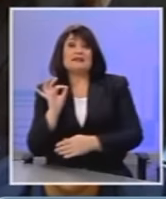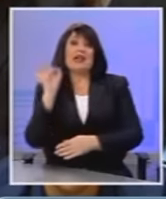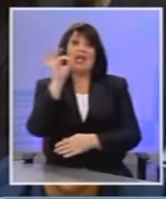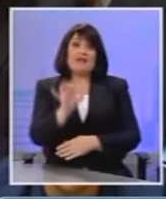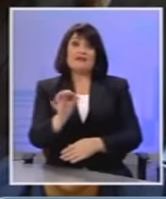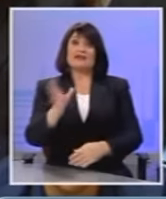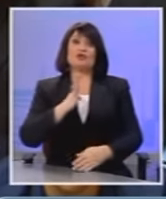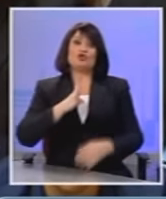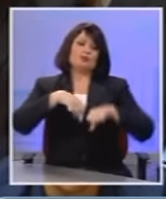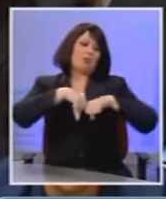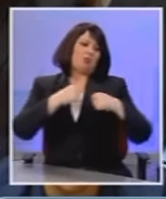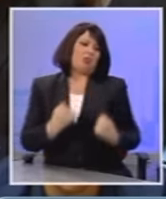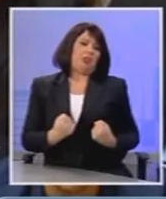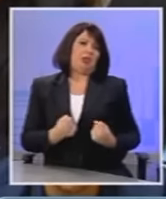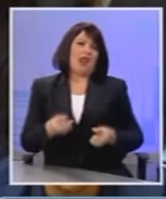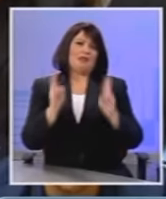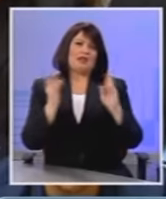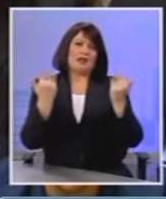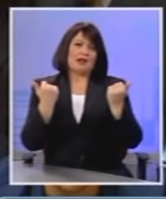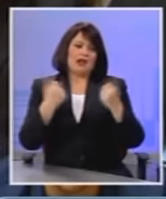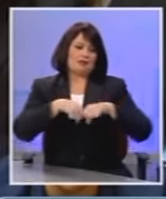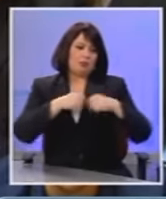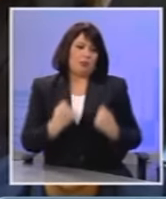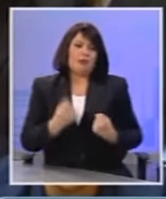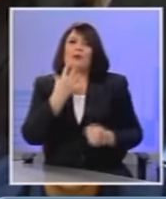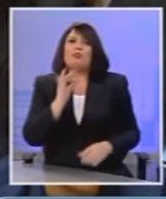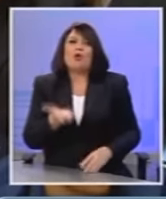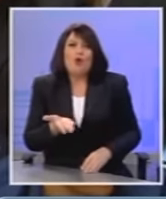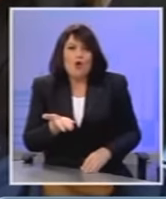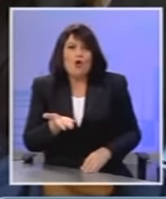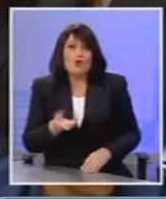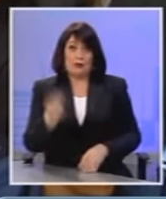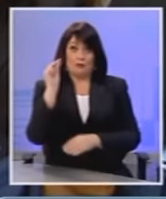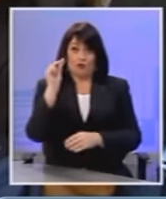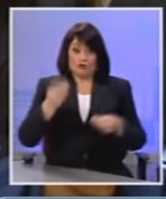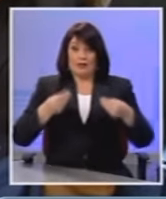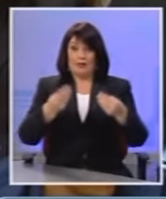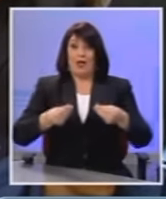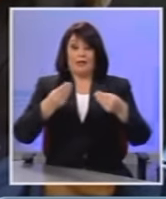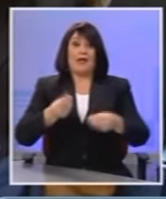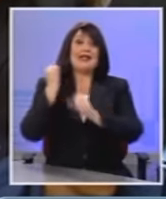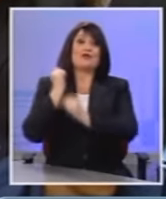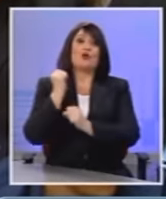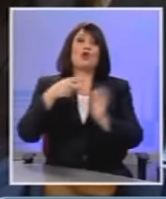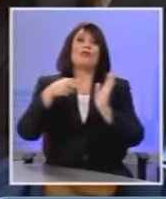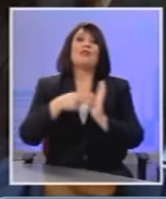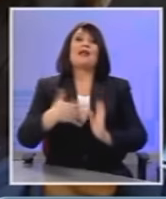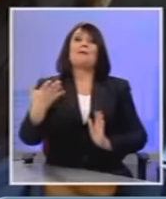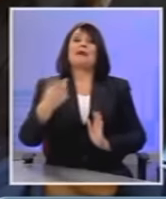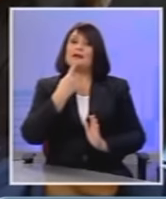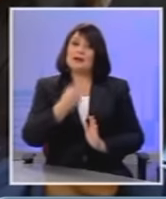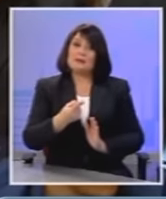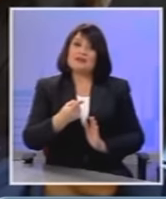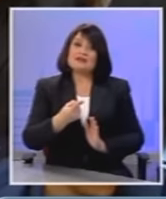κόσμο στην απελπισία. Και το φτάσατε τον κόσμο στην απελπισία διότι του υποσχεθήκατε τον Ιανουάριο του 2015 ότι